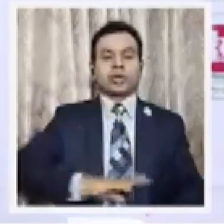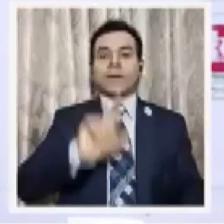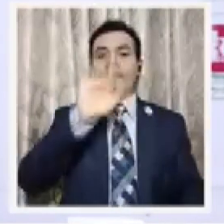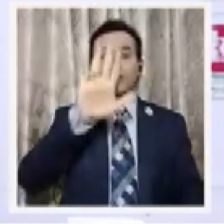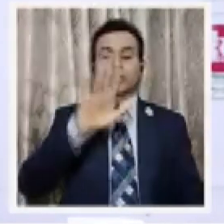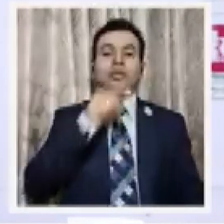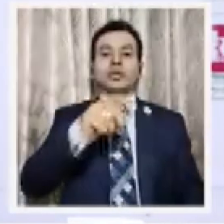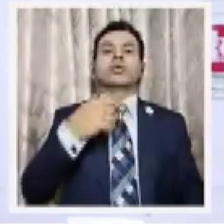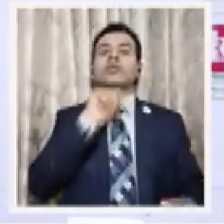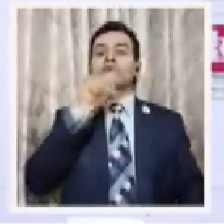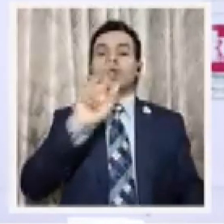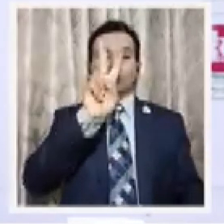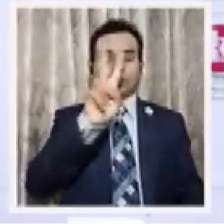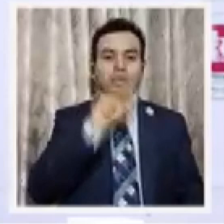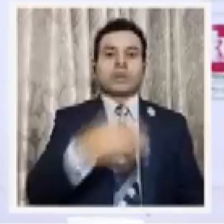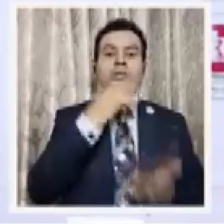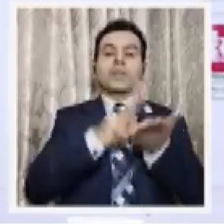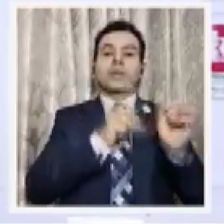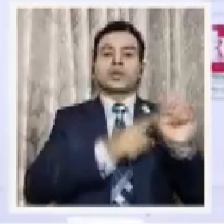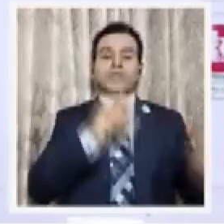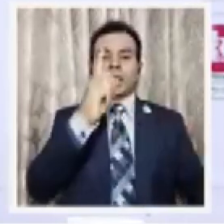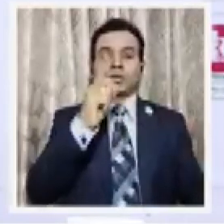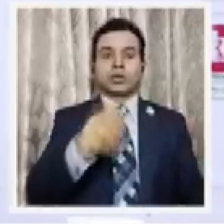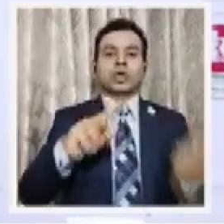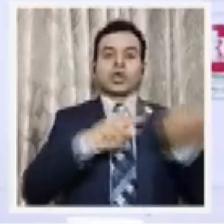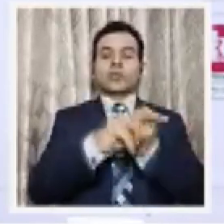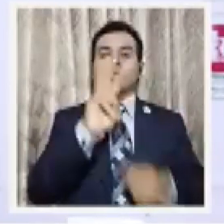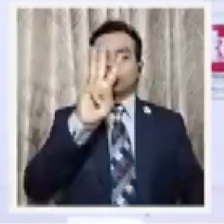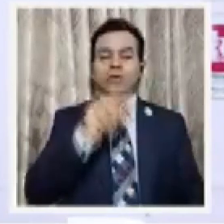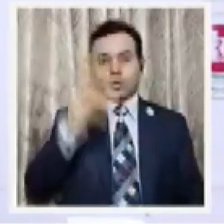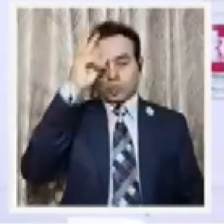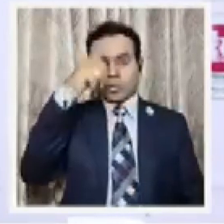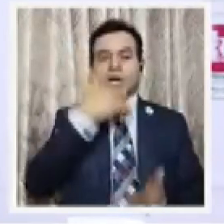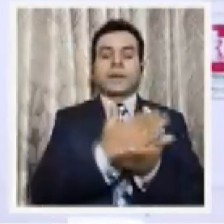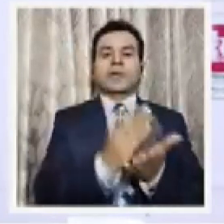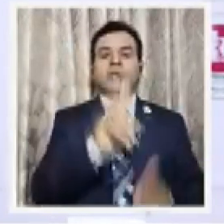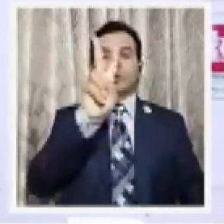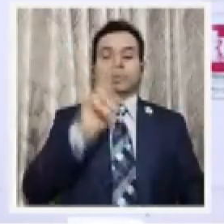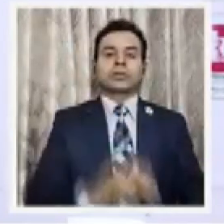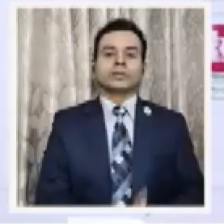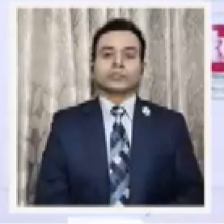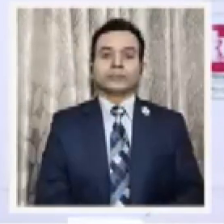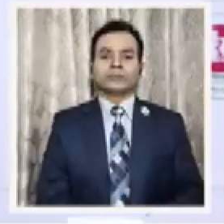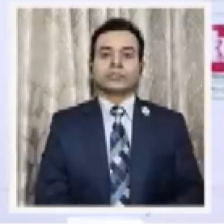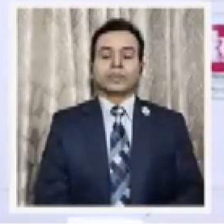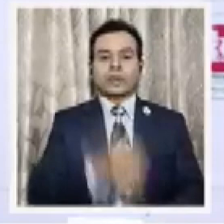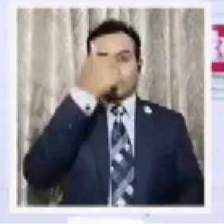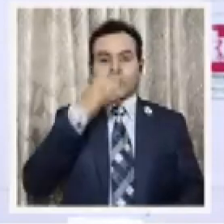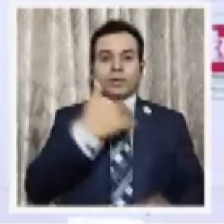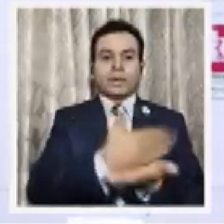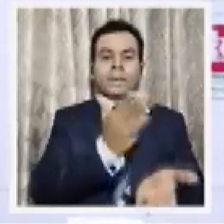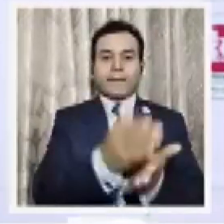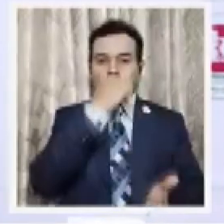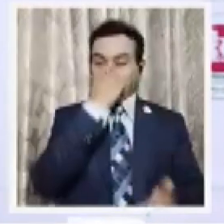24 ঘন্টায় বিভাগ ভিত্তিক মৃতের সংখ্যা ঢাকা বিভাগ 24 জন, চট্টগ্রাম 5 জন, খুলনা 2 জন, ময়মনসিংহ বিভাগ 1 জন, রংপুর